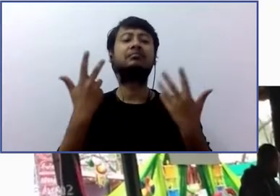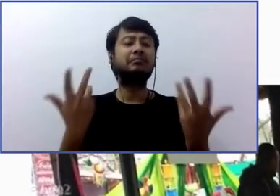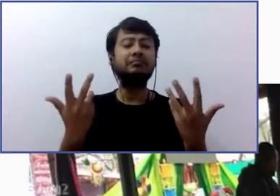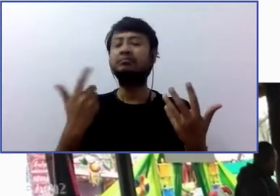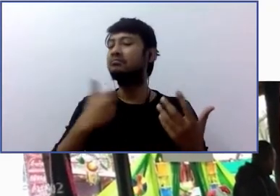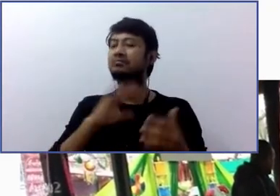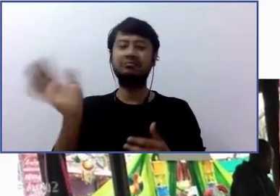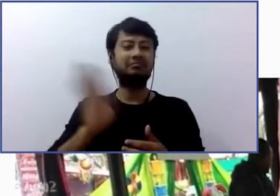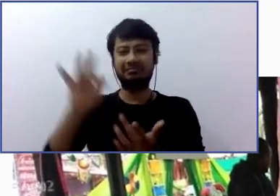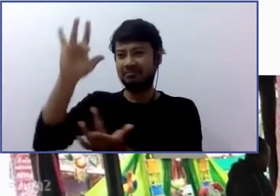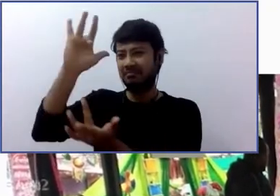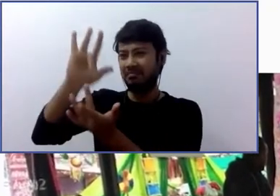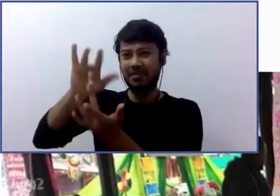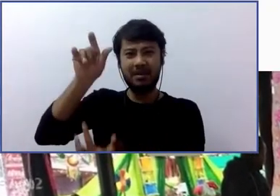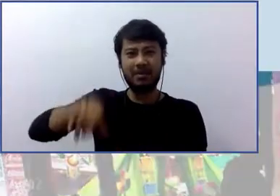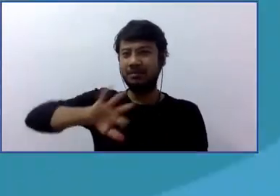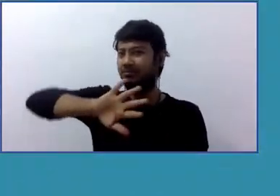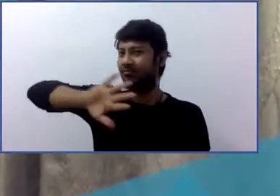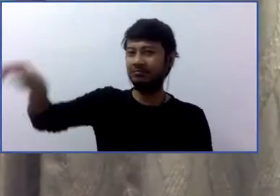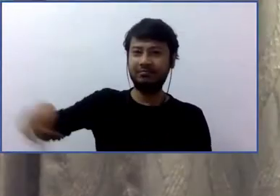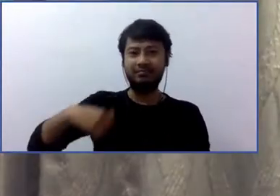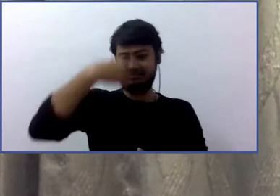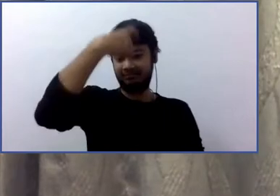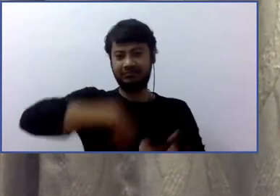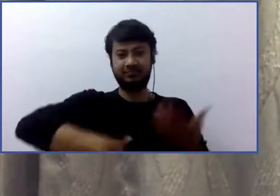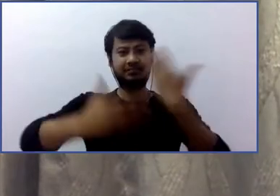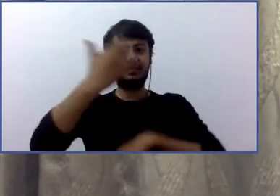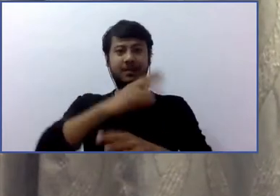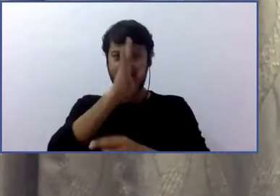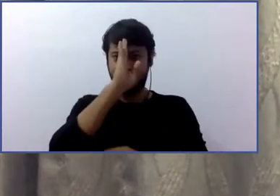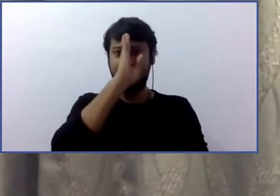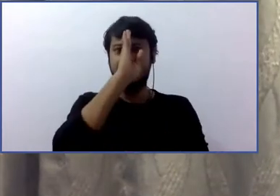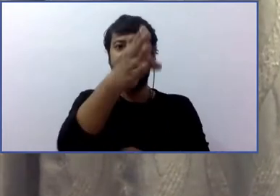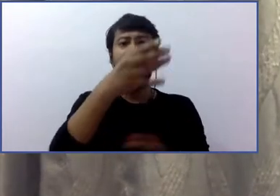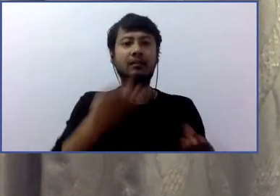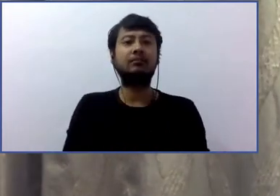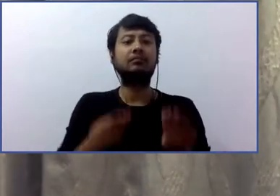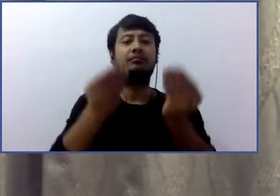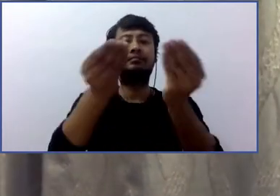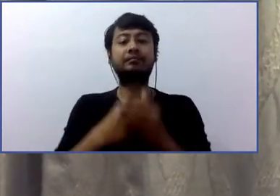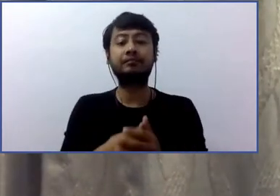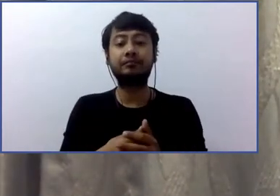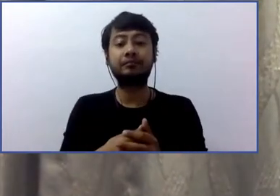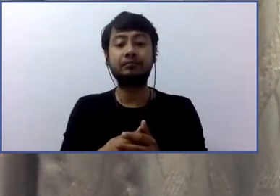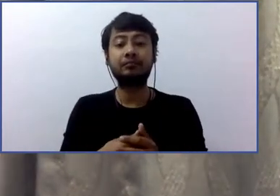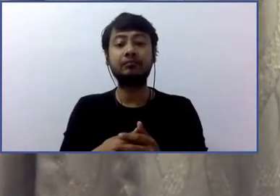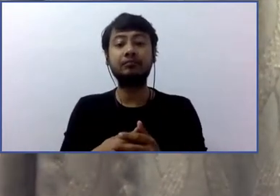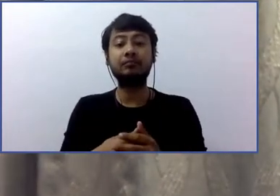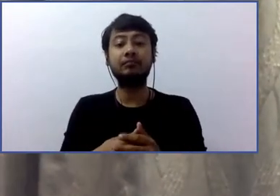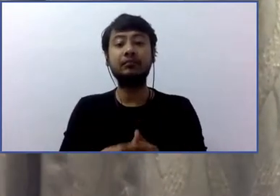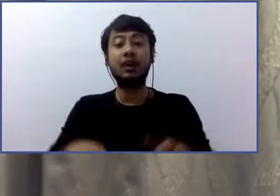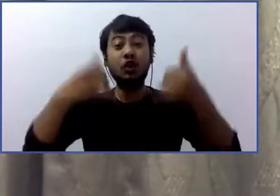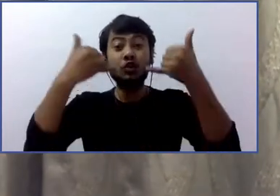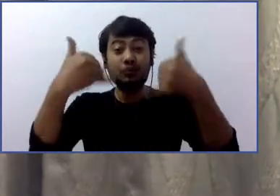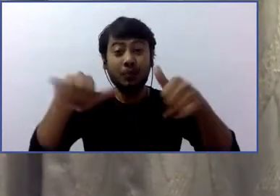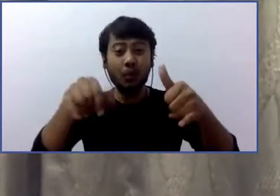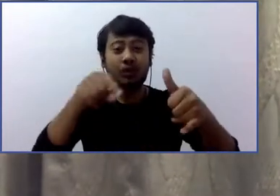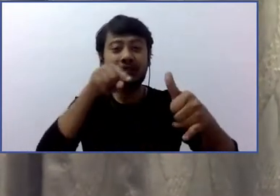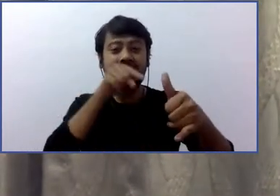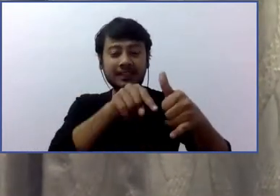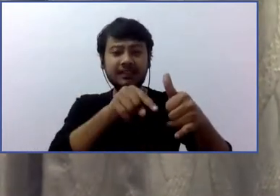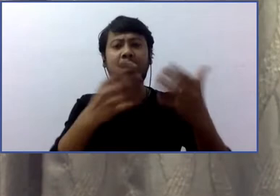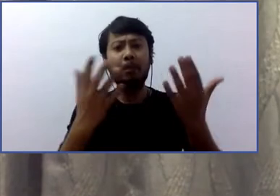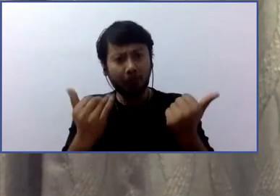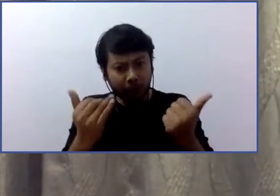को मार्केट तक लाने की कोशिश की है. हाउ कैन वी यूज स्पोर्ट्स एज अ टूल फॉर डेवलपमेंट टू एडवांस डिसेबिलिटी राइट्स